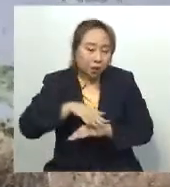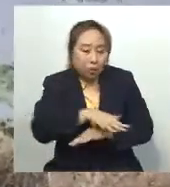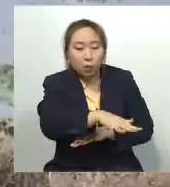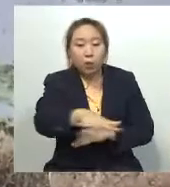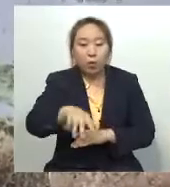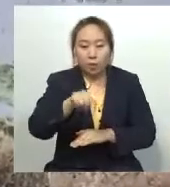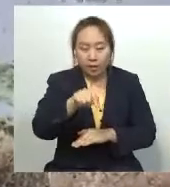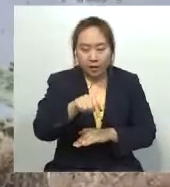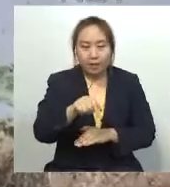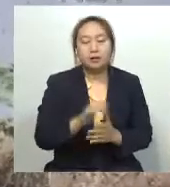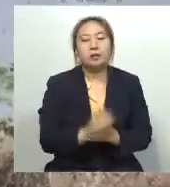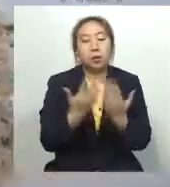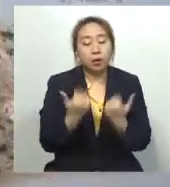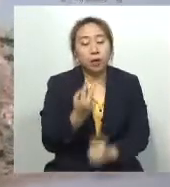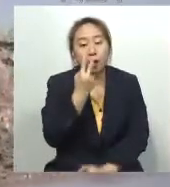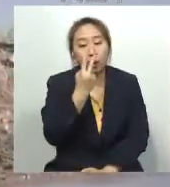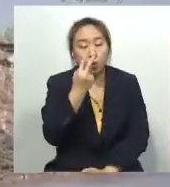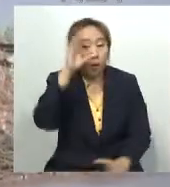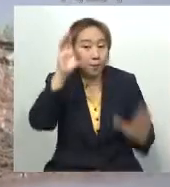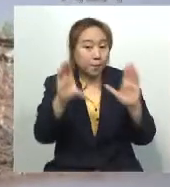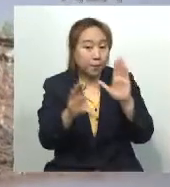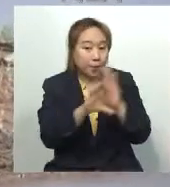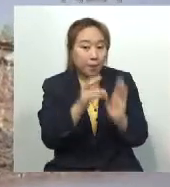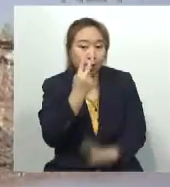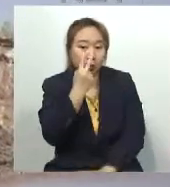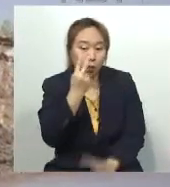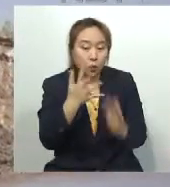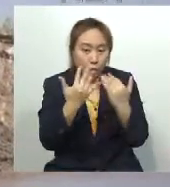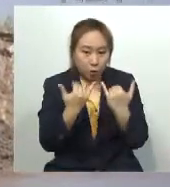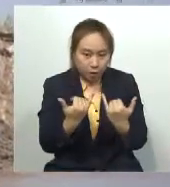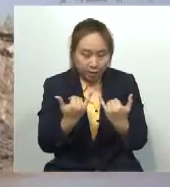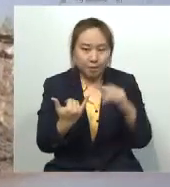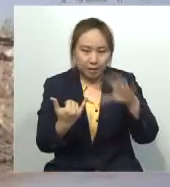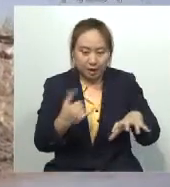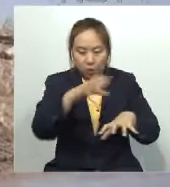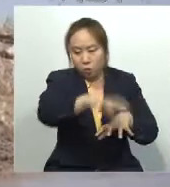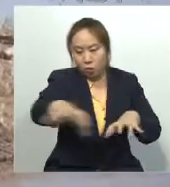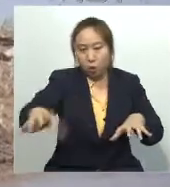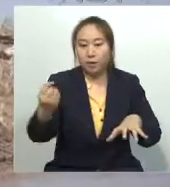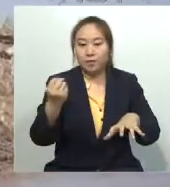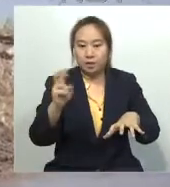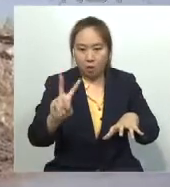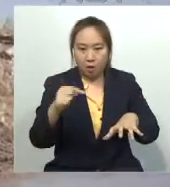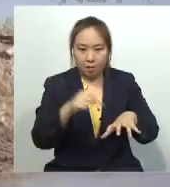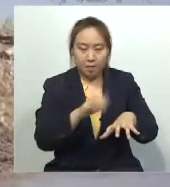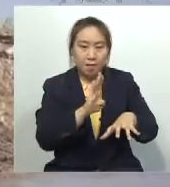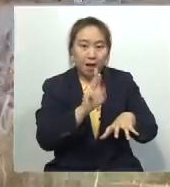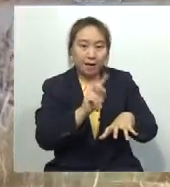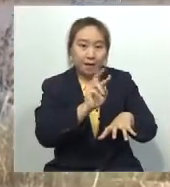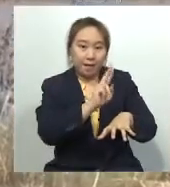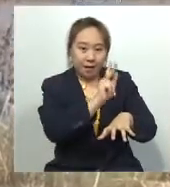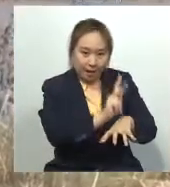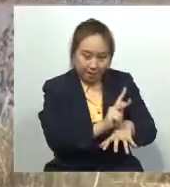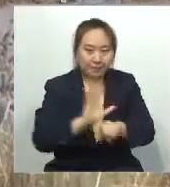ที่ลุ่มนะครับเราจะให้ดูภาพนะครับตอนนี้มีทั้งหมด12ทุ่งจะประกอบไปด้วยทุ่งบางระกำ